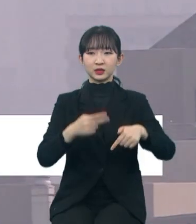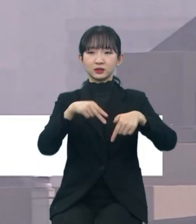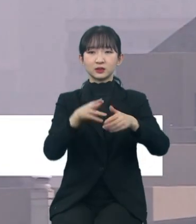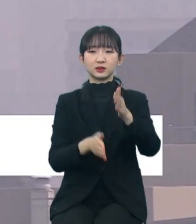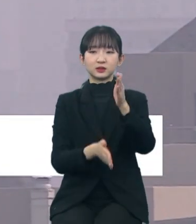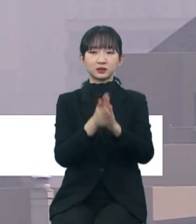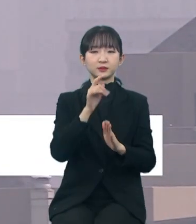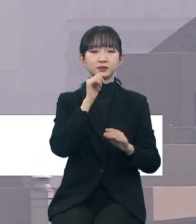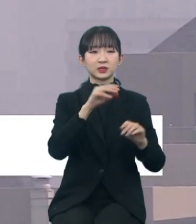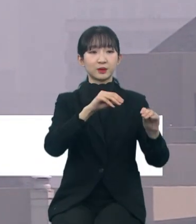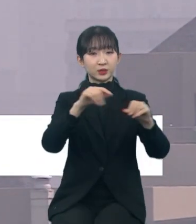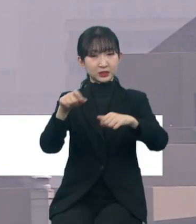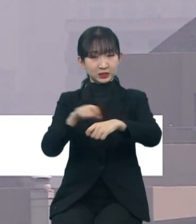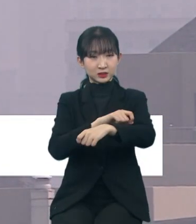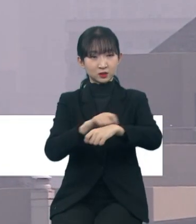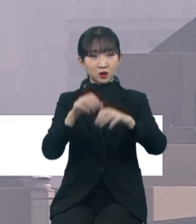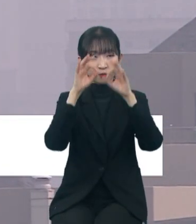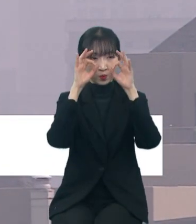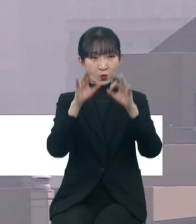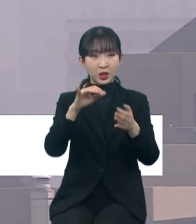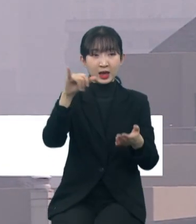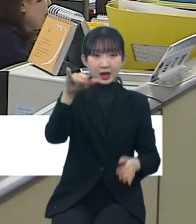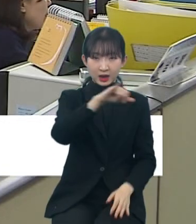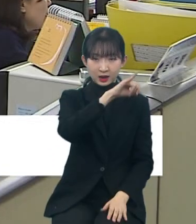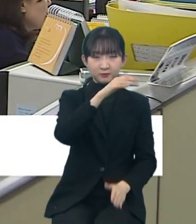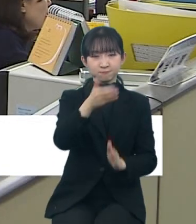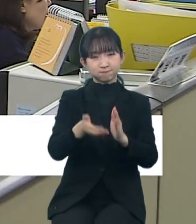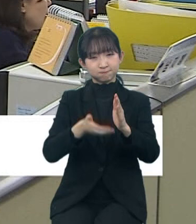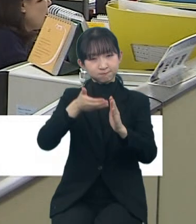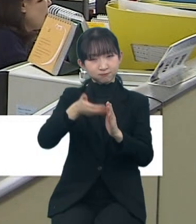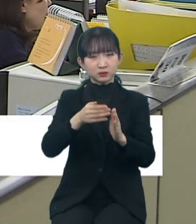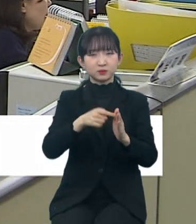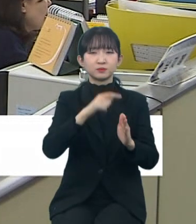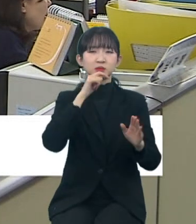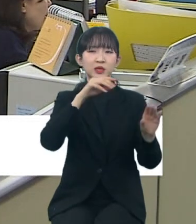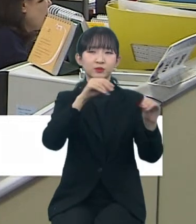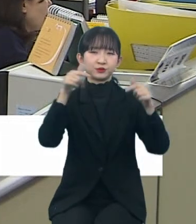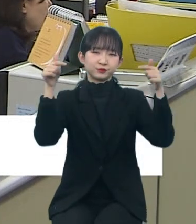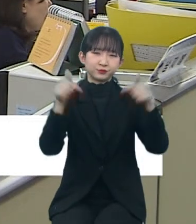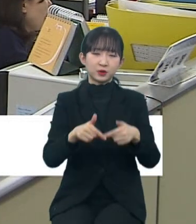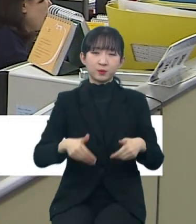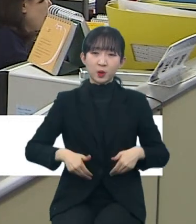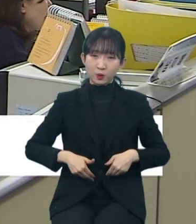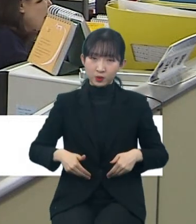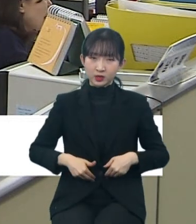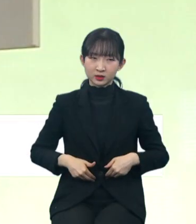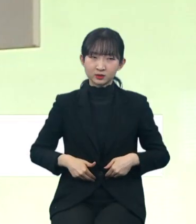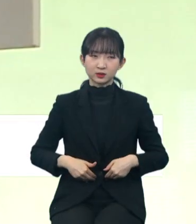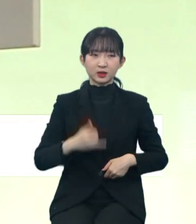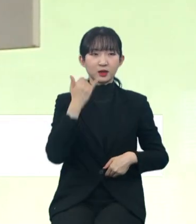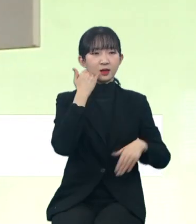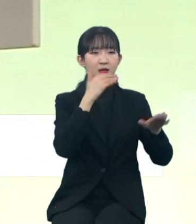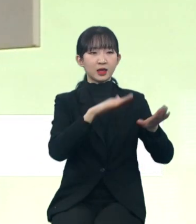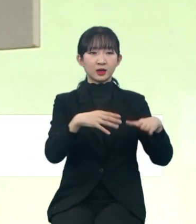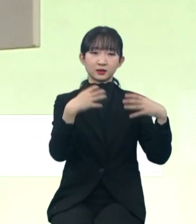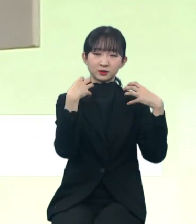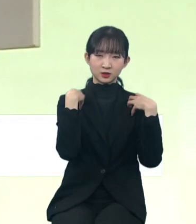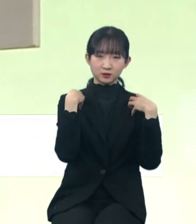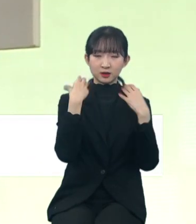특성상에 항만 공항 미세먼지 관리가 특히 필요하고 이를 위해서 인천지방해양수산청,